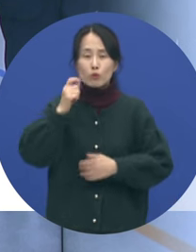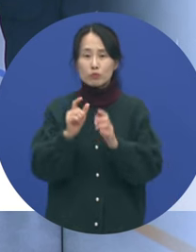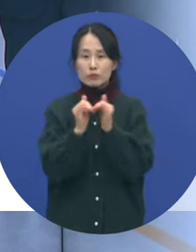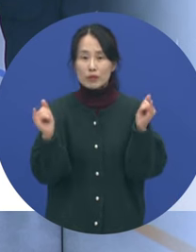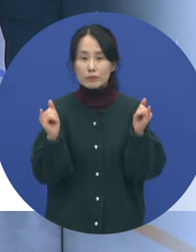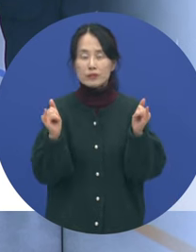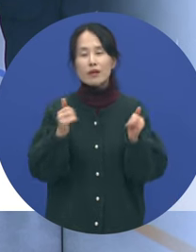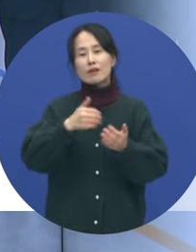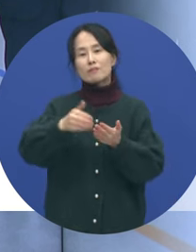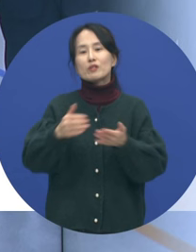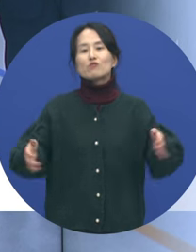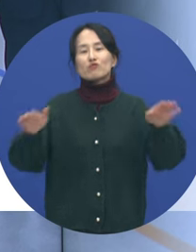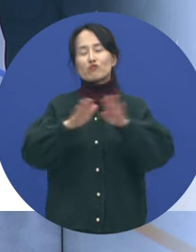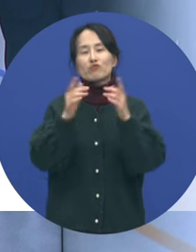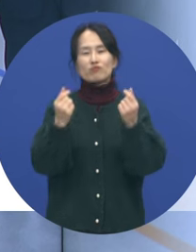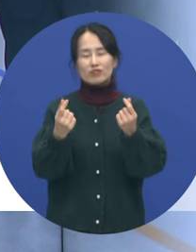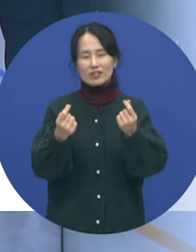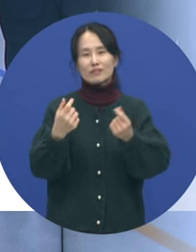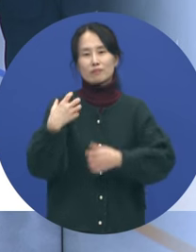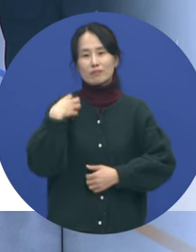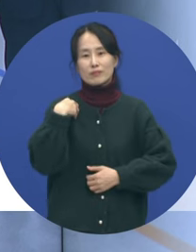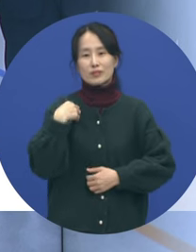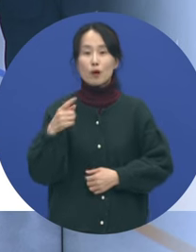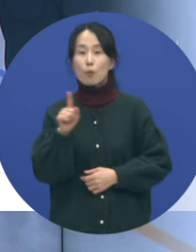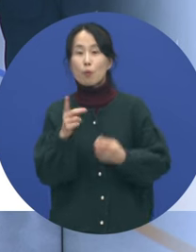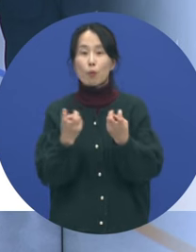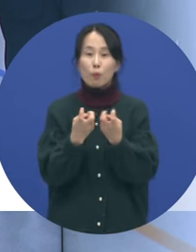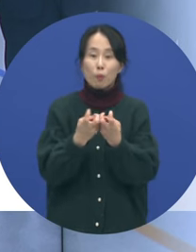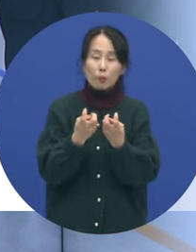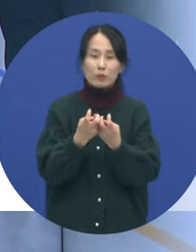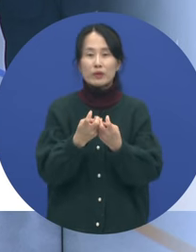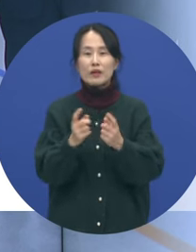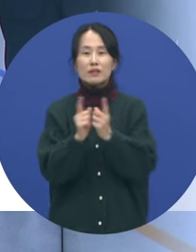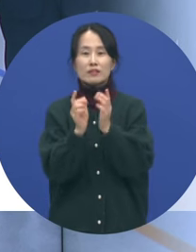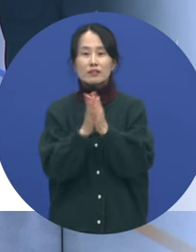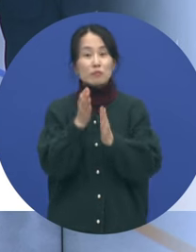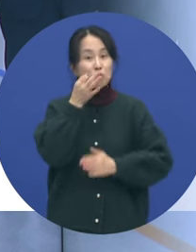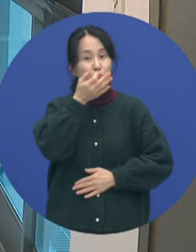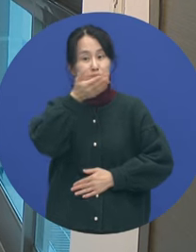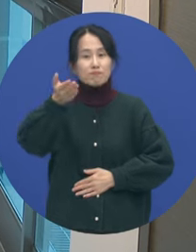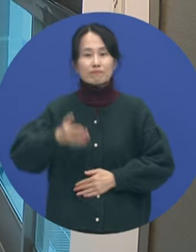미술관으로서의 역할을 톡톡히 하고 있는데요. 어떻게 된 일인지 현장 취재했습니다.